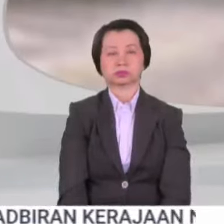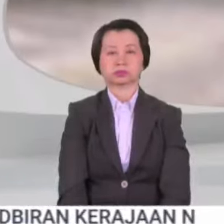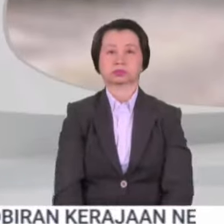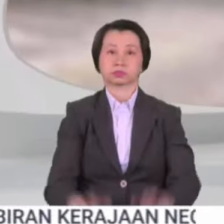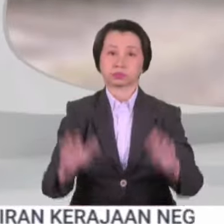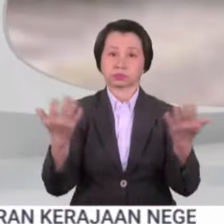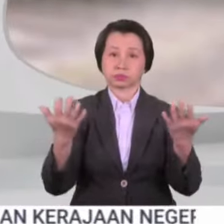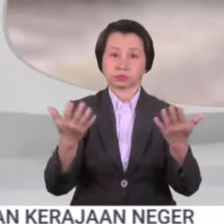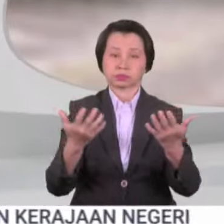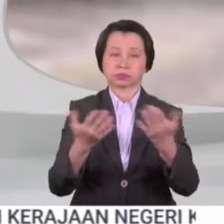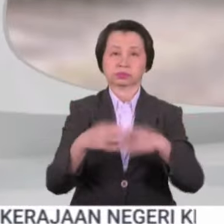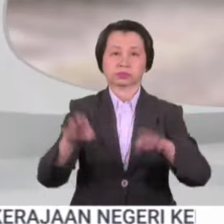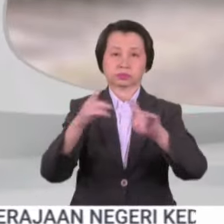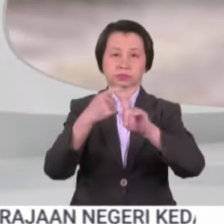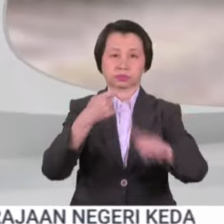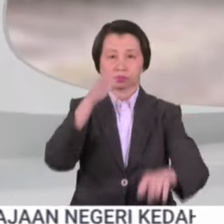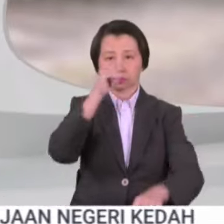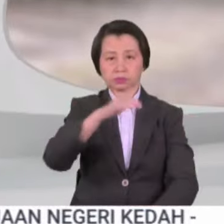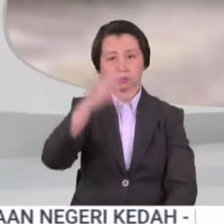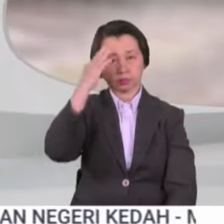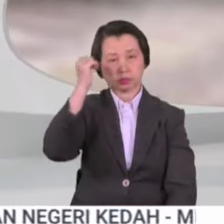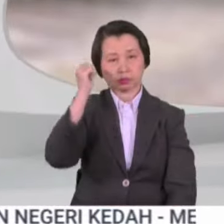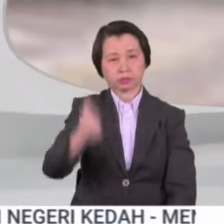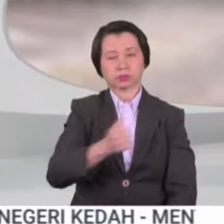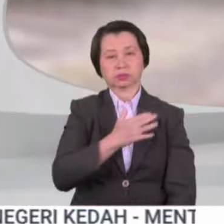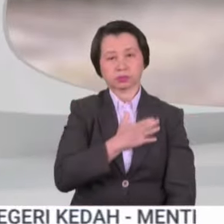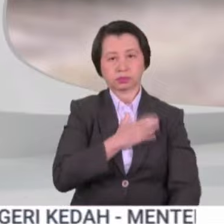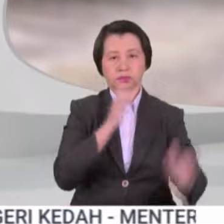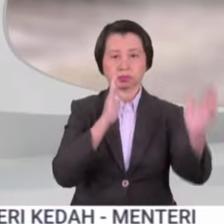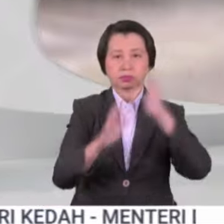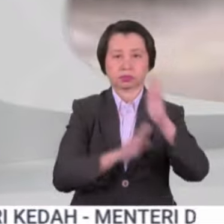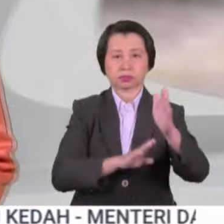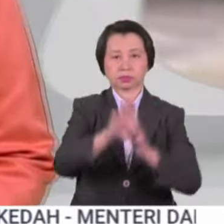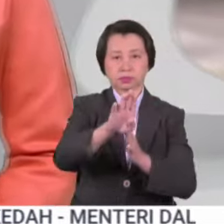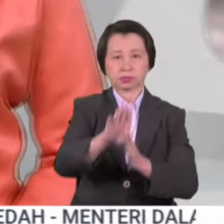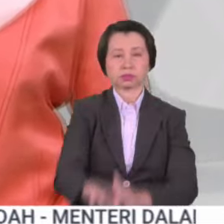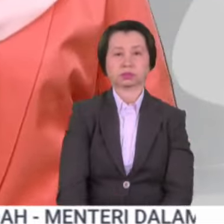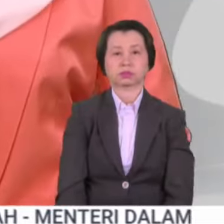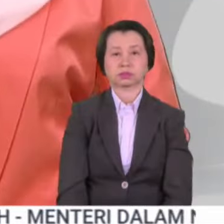Sekian paparan berita dari Melaka. Assalamualaikum, salam Malaysia Madani.